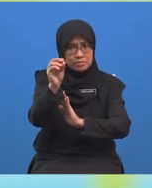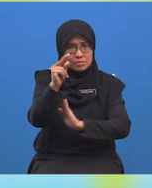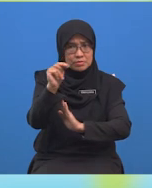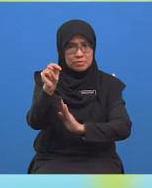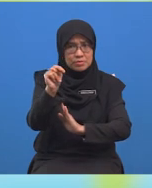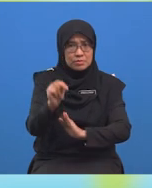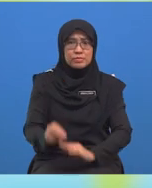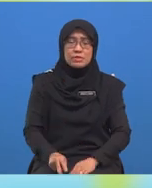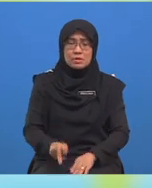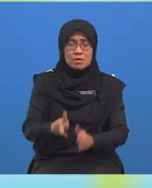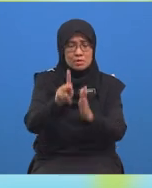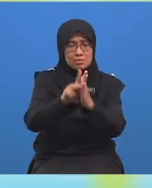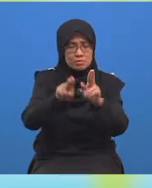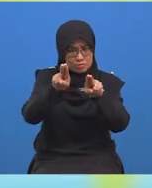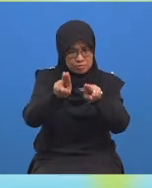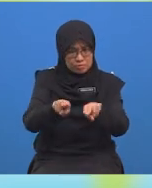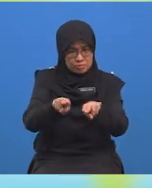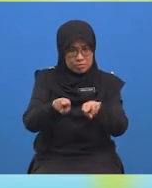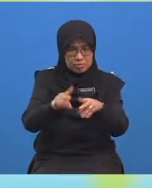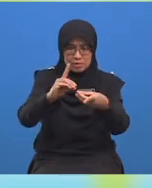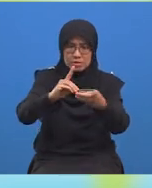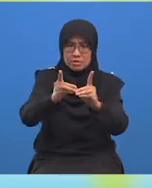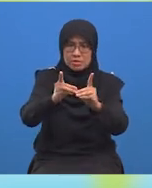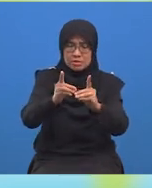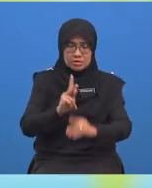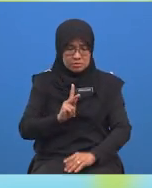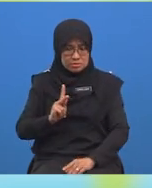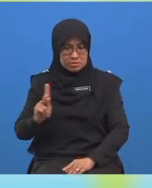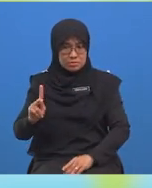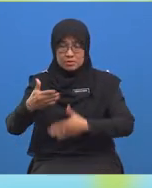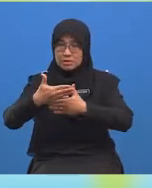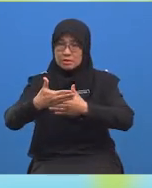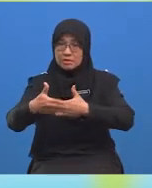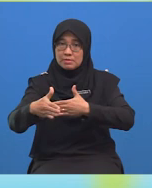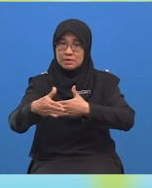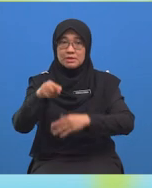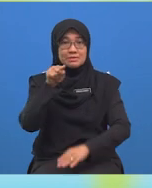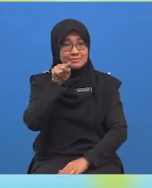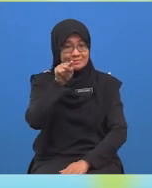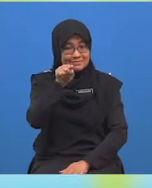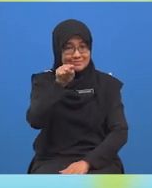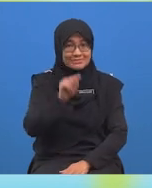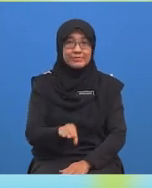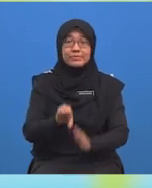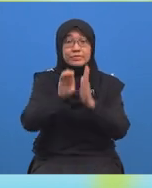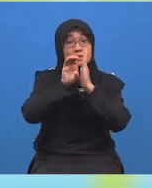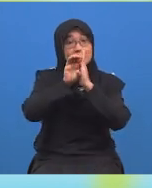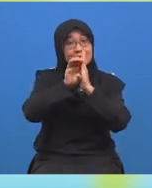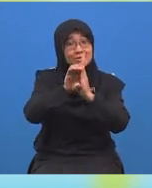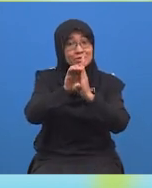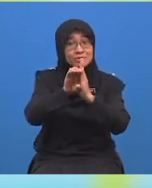kepada kedudukan digit di sebelah kanan selepas titik perpuluhan.